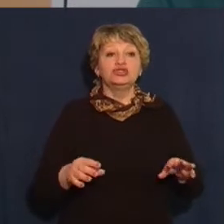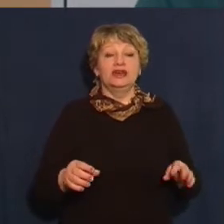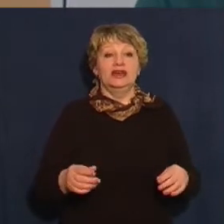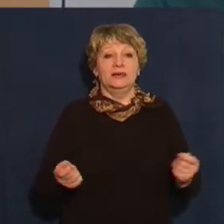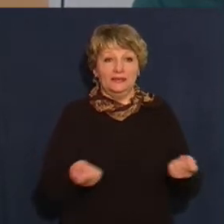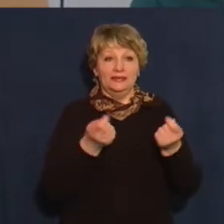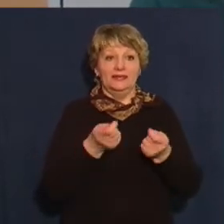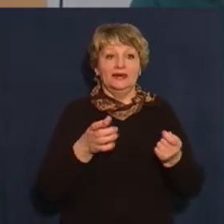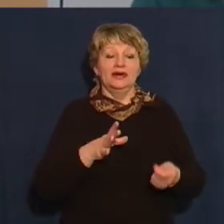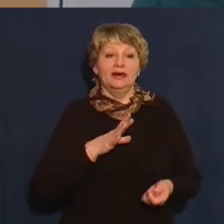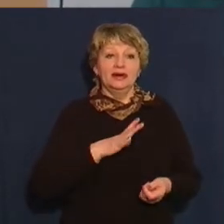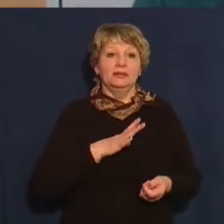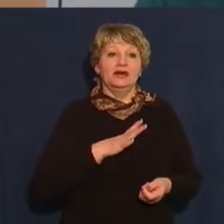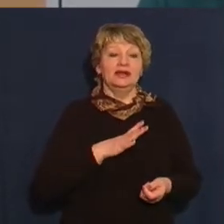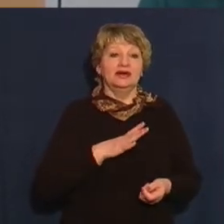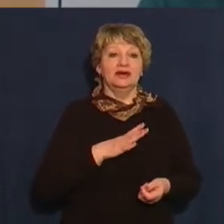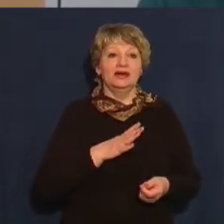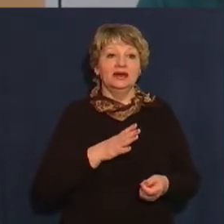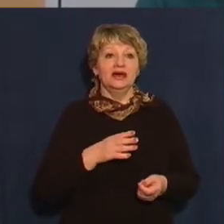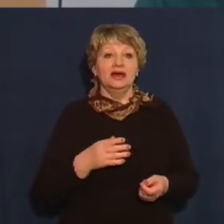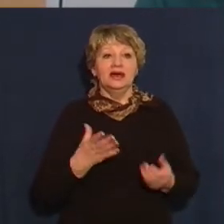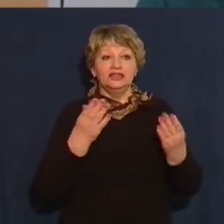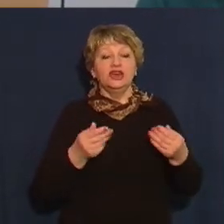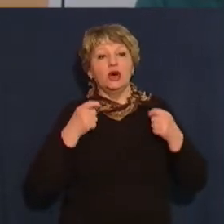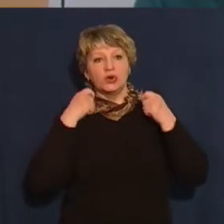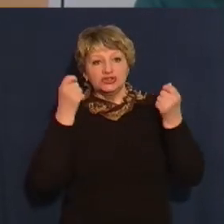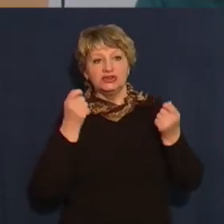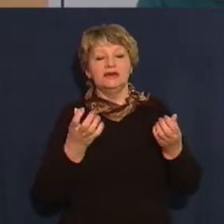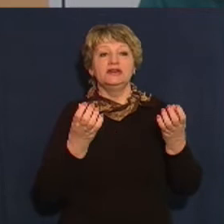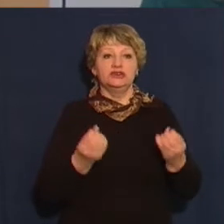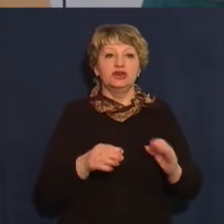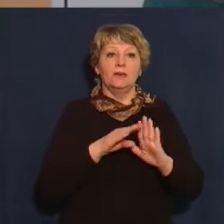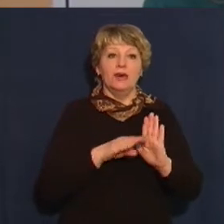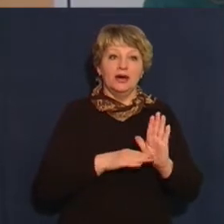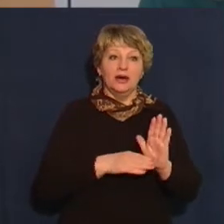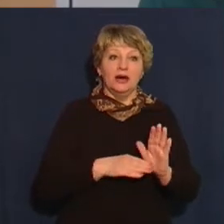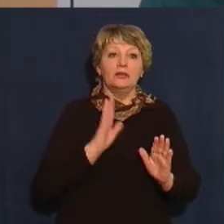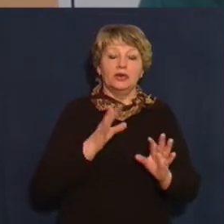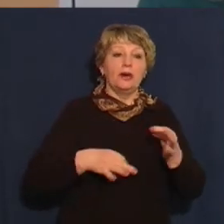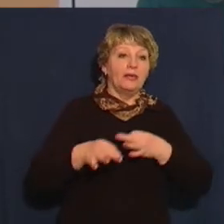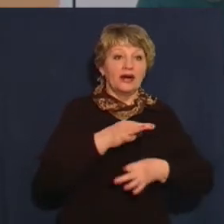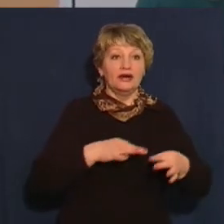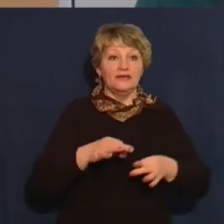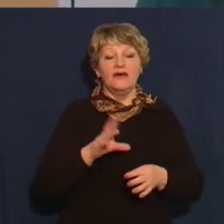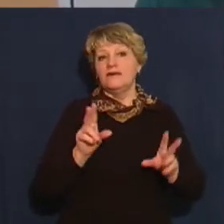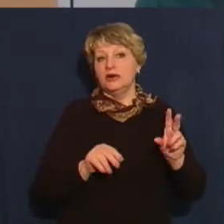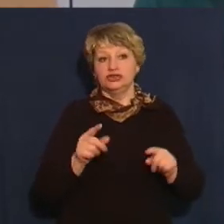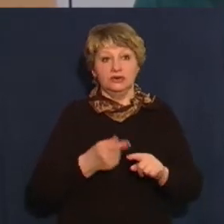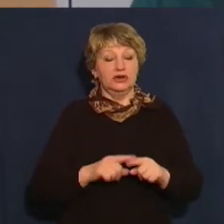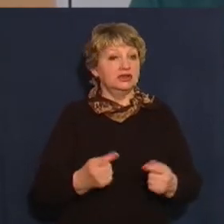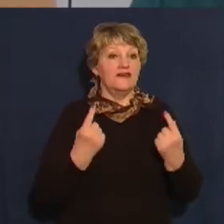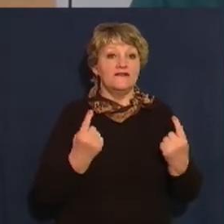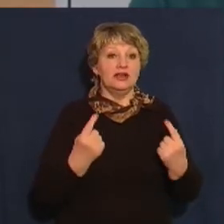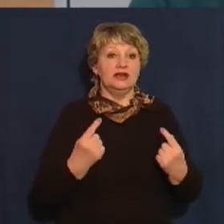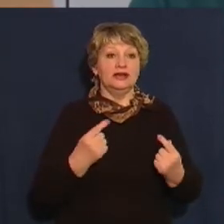Бернса, зараз День Святого Патріка, ще біографію Конан Дойля ми також обговорювали разом. Я вважаю, що це дуже великий стимул для